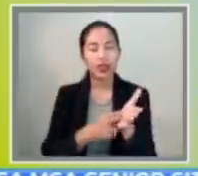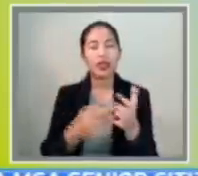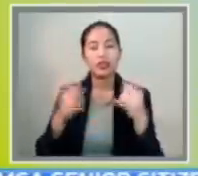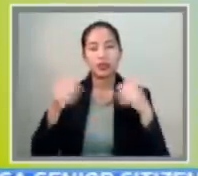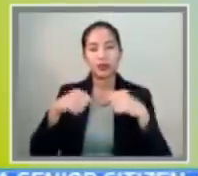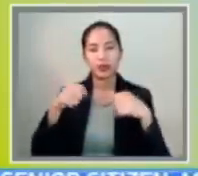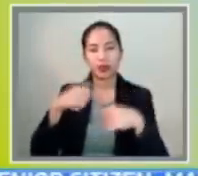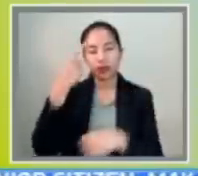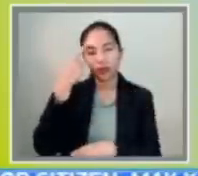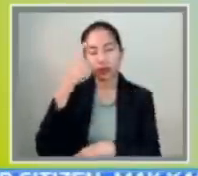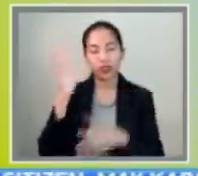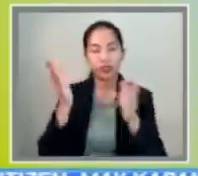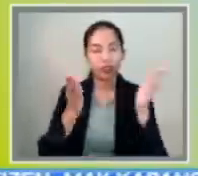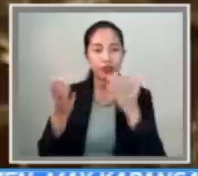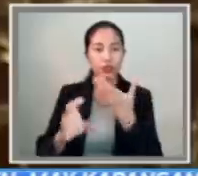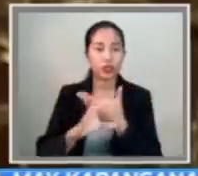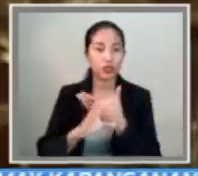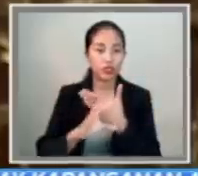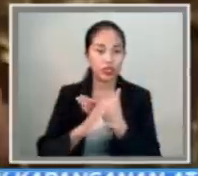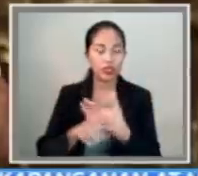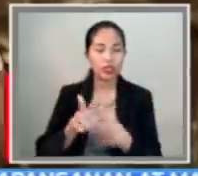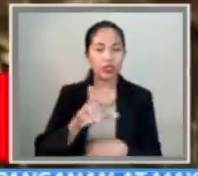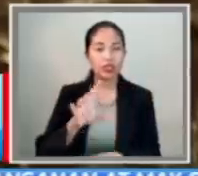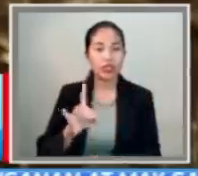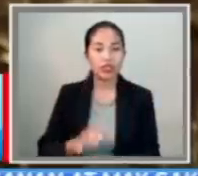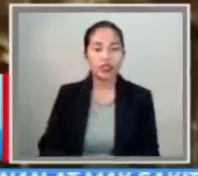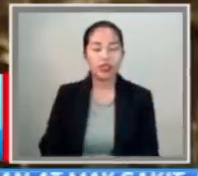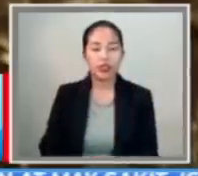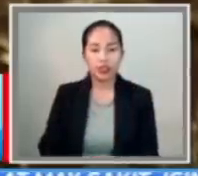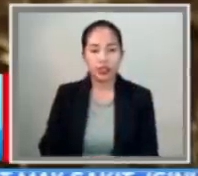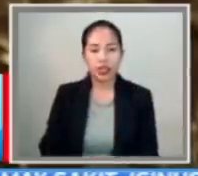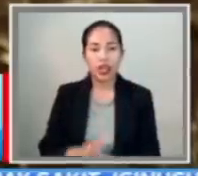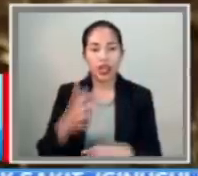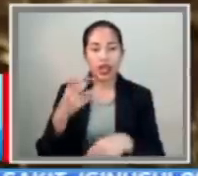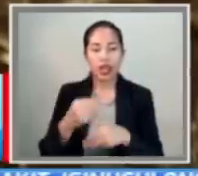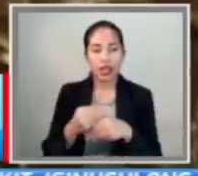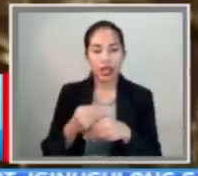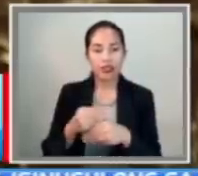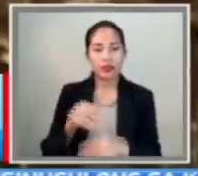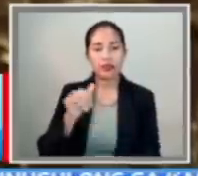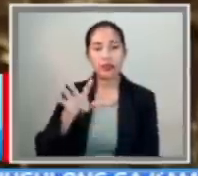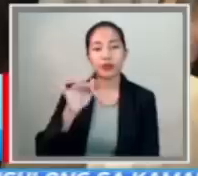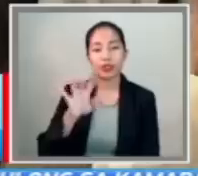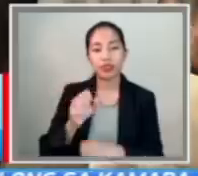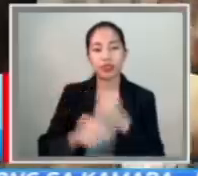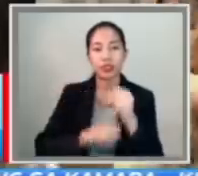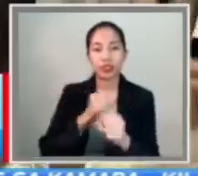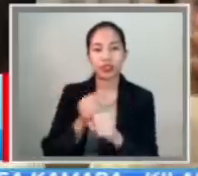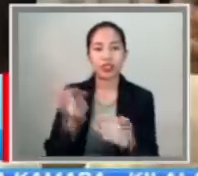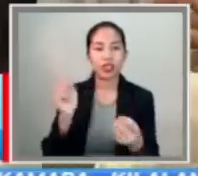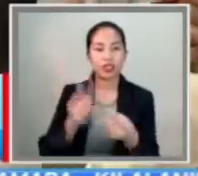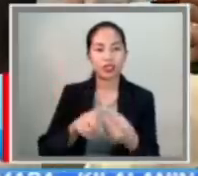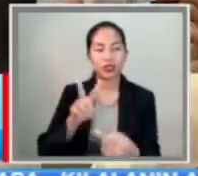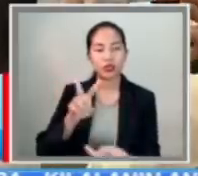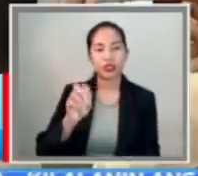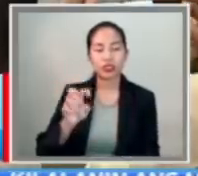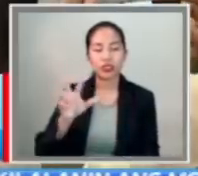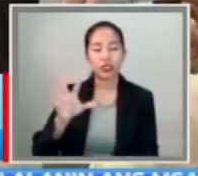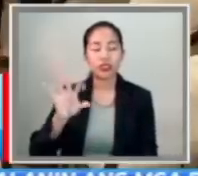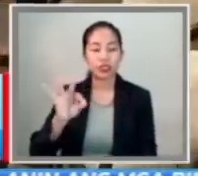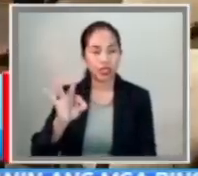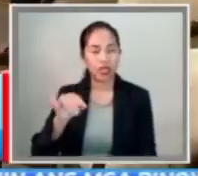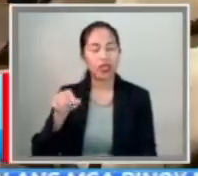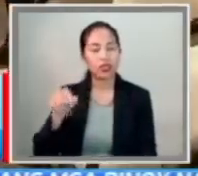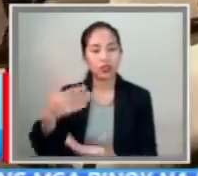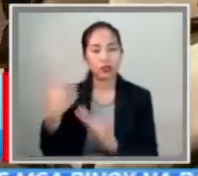Contract 38. Dahil dyan, nadagdagan ng 15 taon hanggang 2039 ang operasyon ng kumpanyang humahawak sa Malampaya